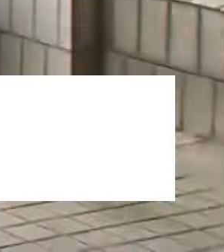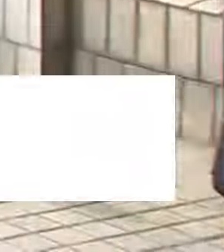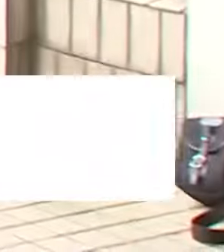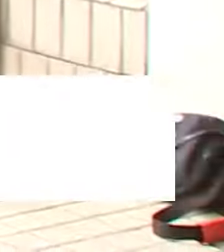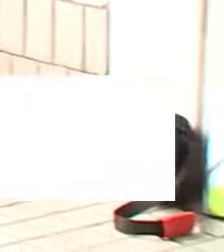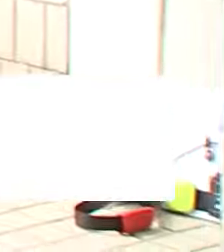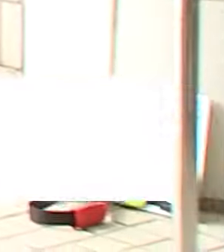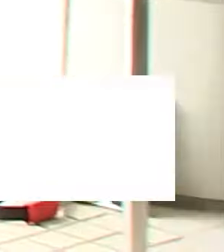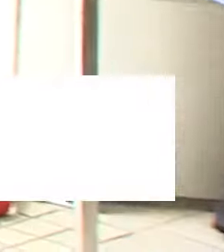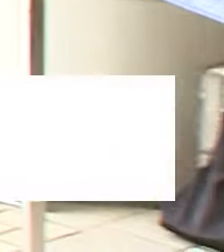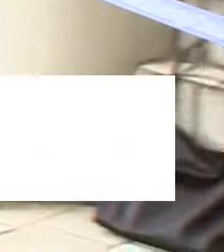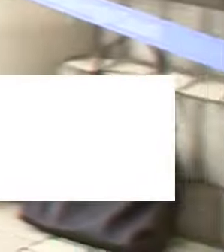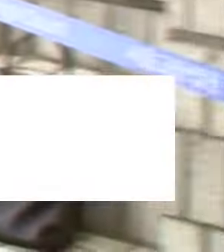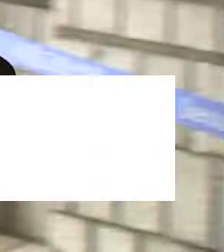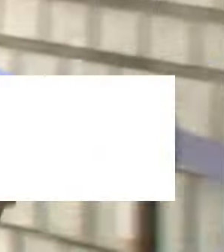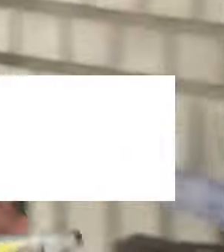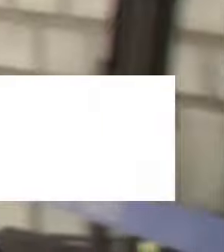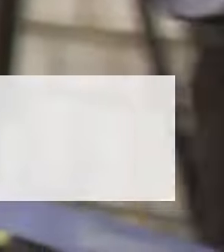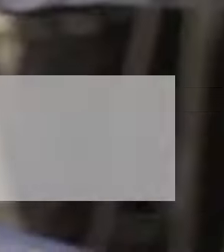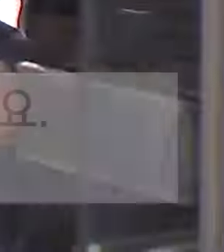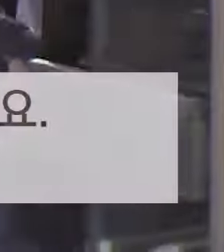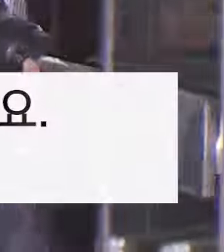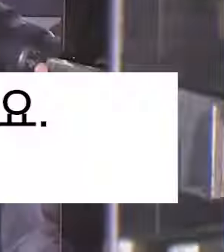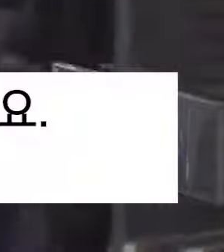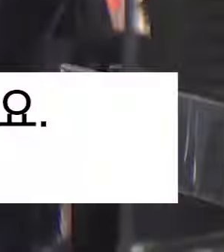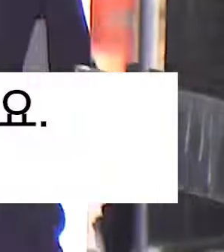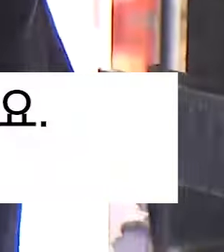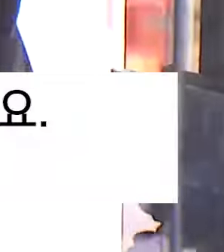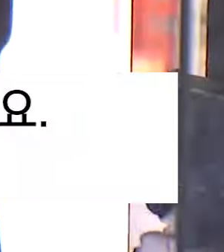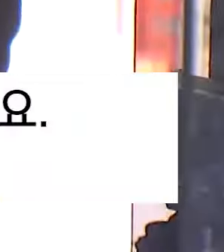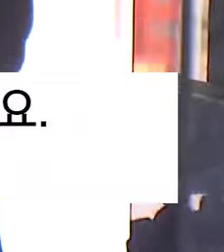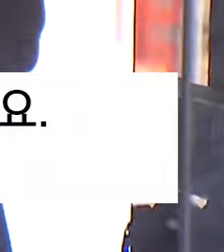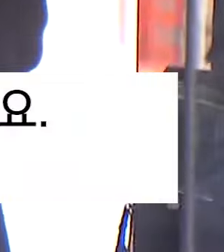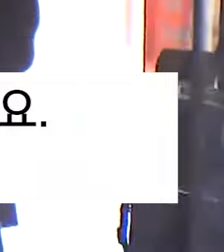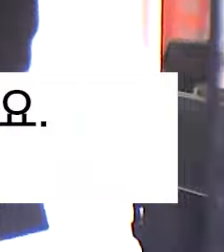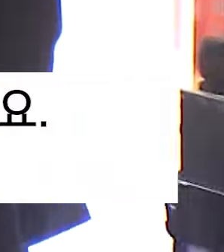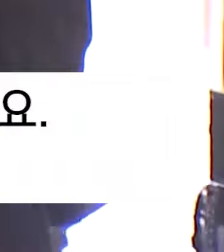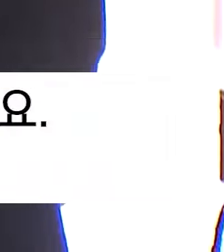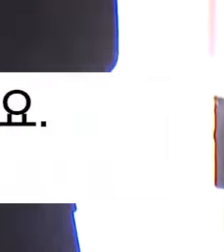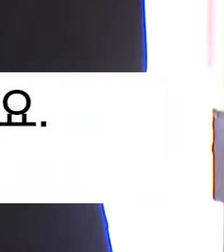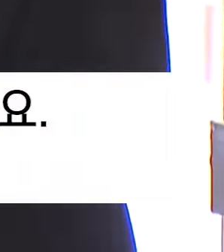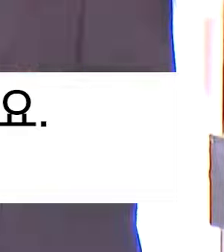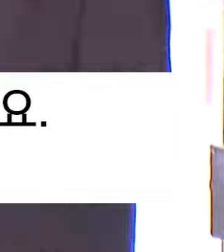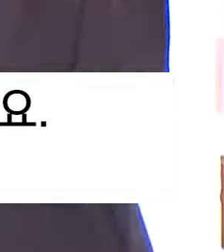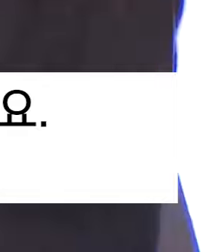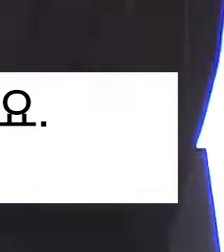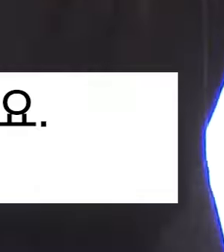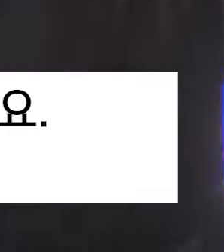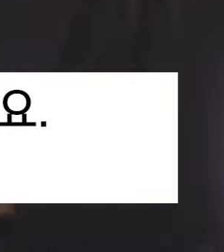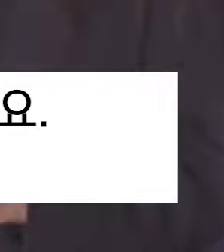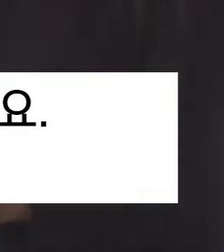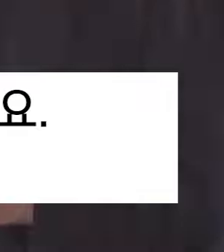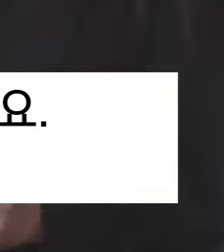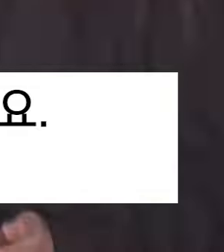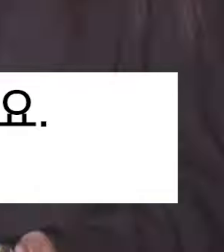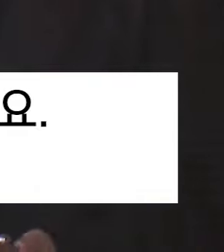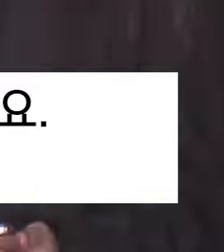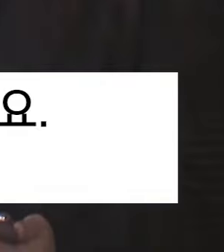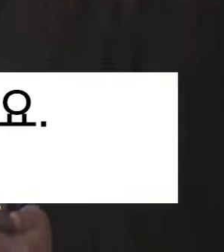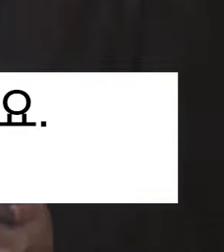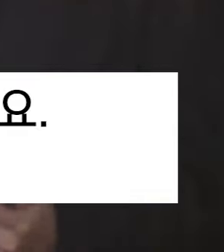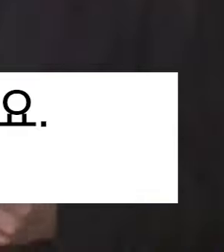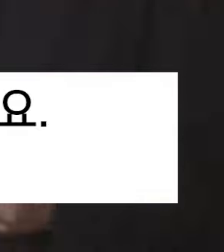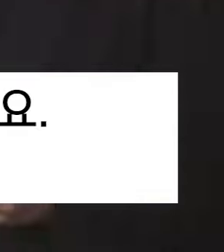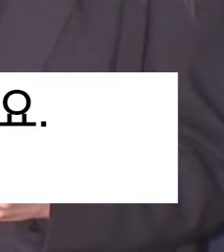현재 계획은 어떻게 이행 중이세요? 먼저 피해자들과 국민 여러분께 진심으로 사죄드리고요.